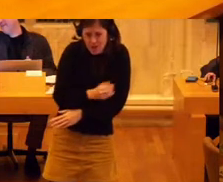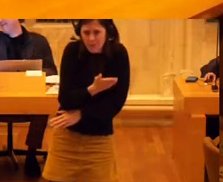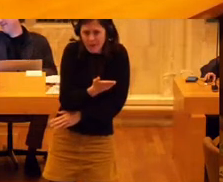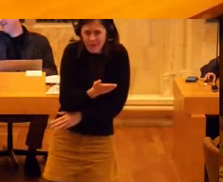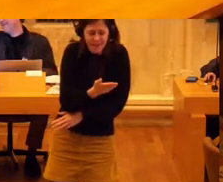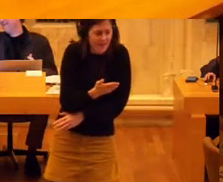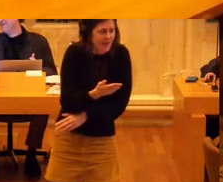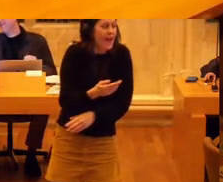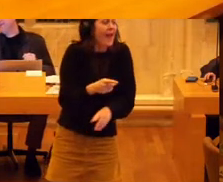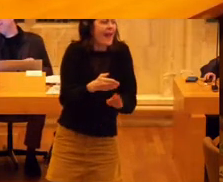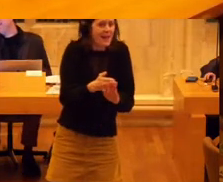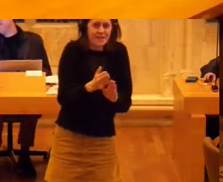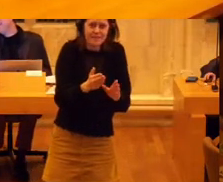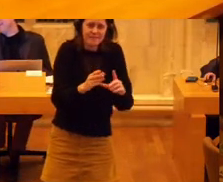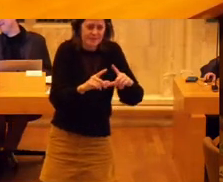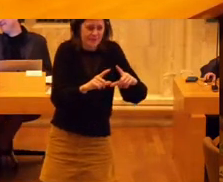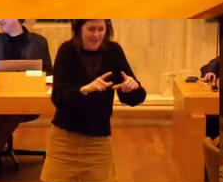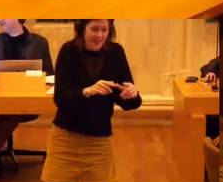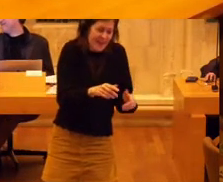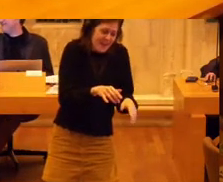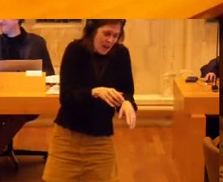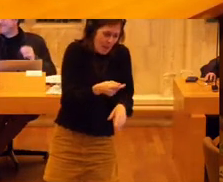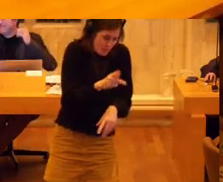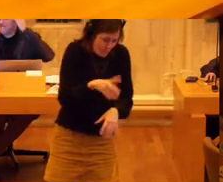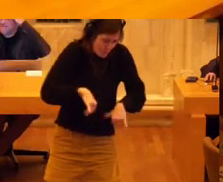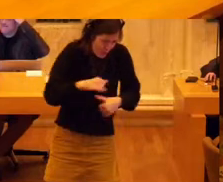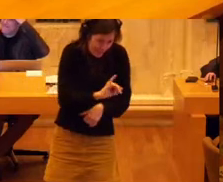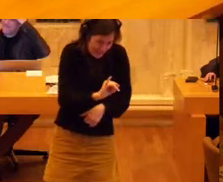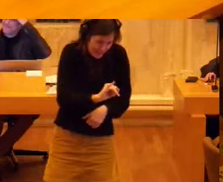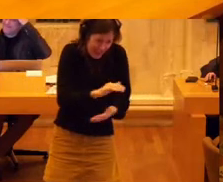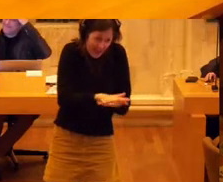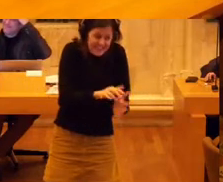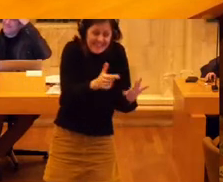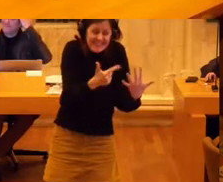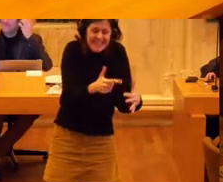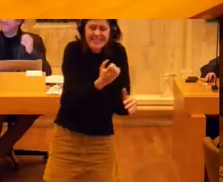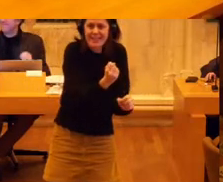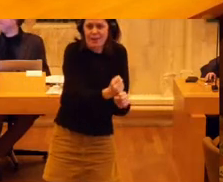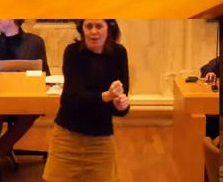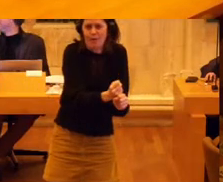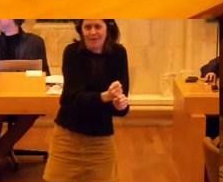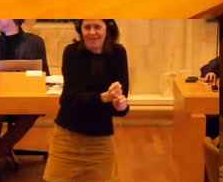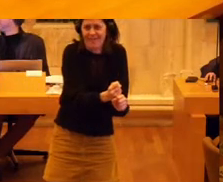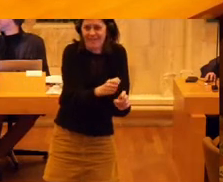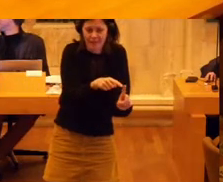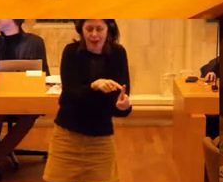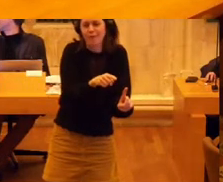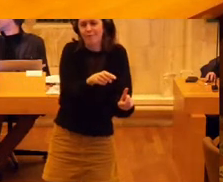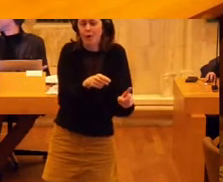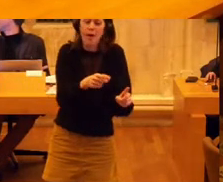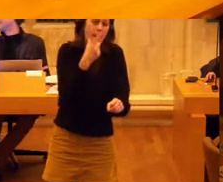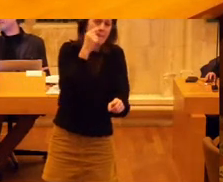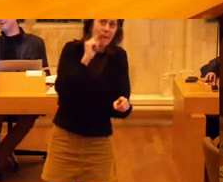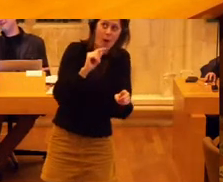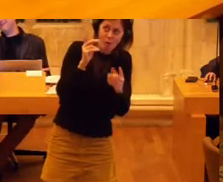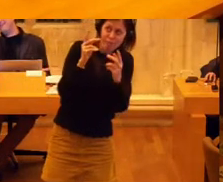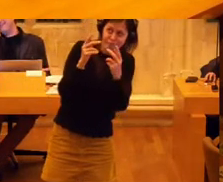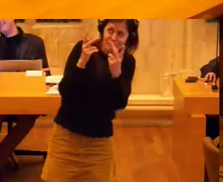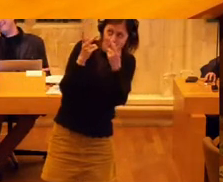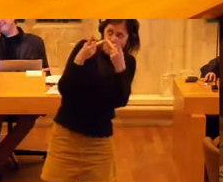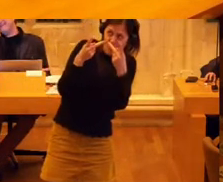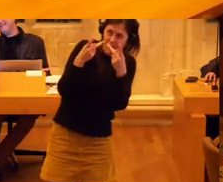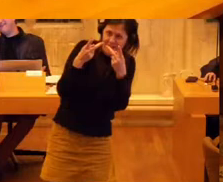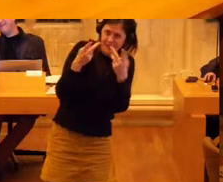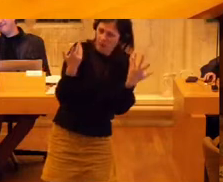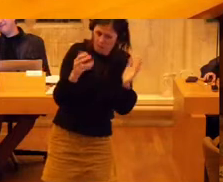donc les fameux 17, puisque la Benjamine des conseils de quartier n'a que 17 ans et a dû demander l'autorisation de ses parents pour venir